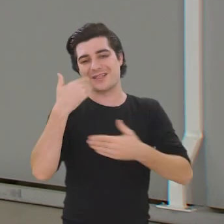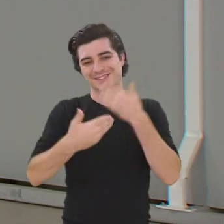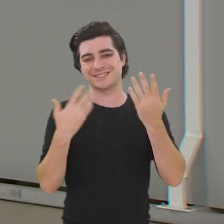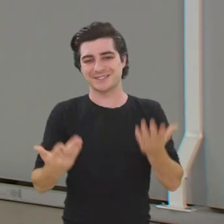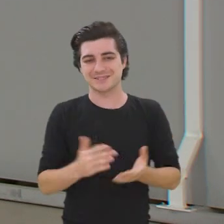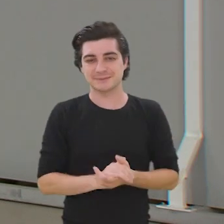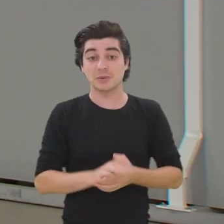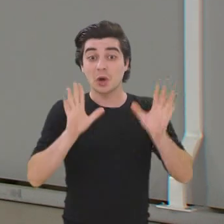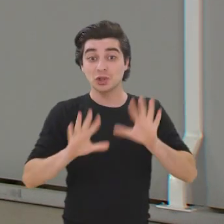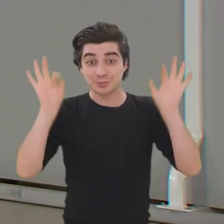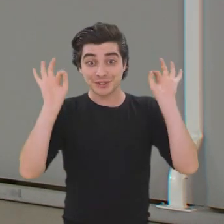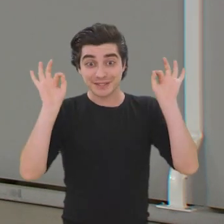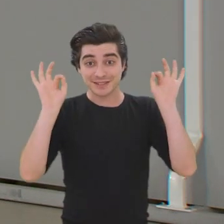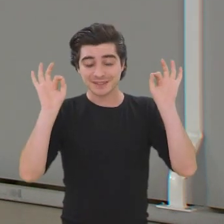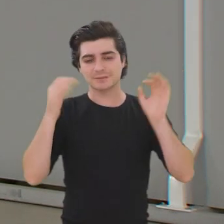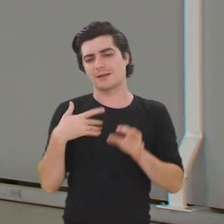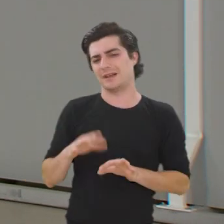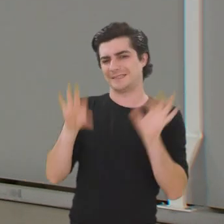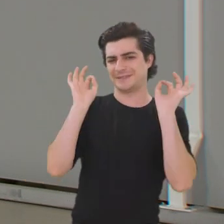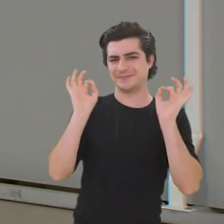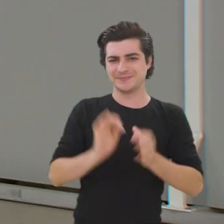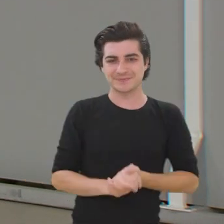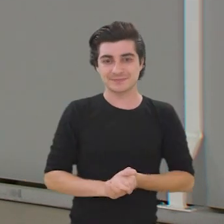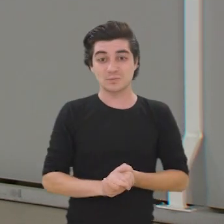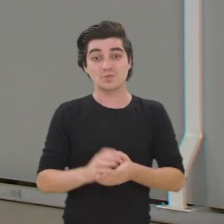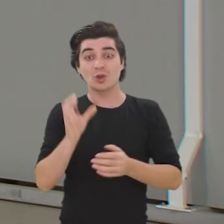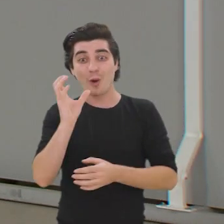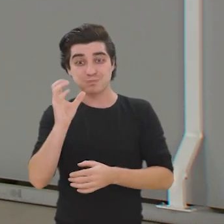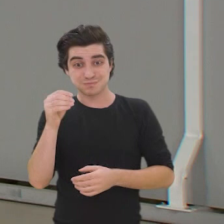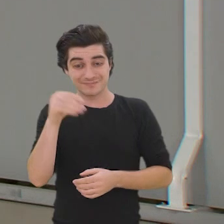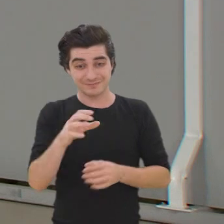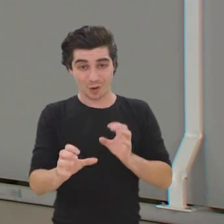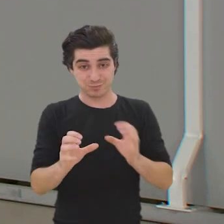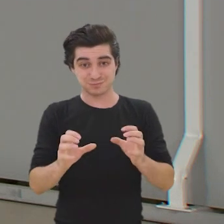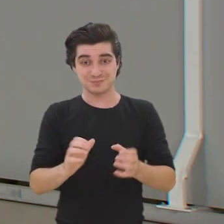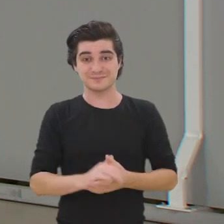üzerinde duracağız. Hazır mısın? Hazırım. Toplar geliyor.